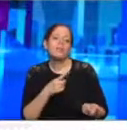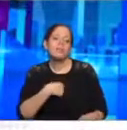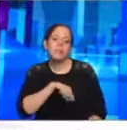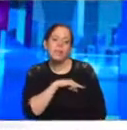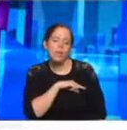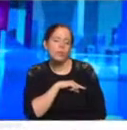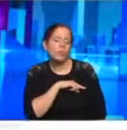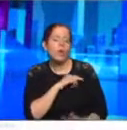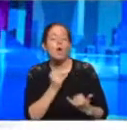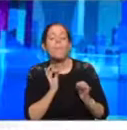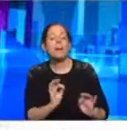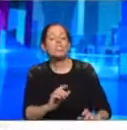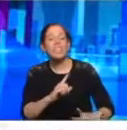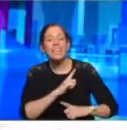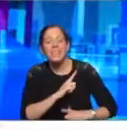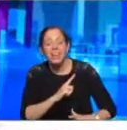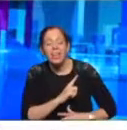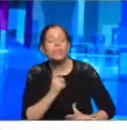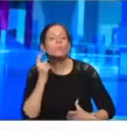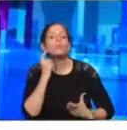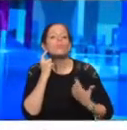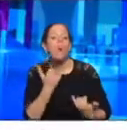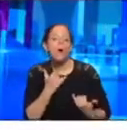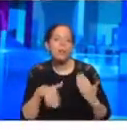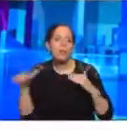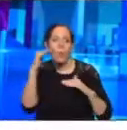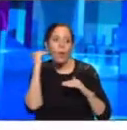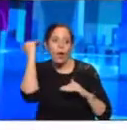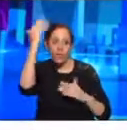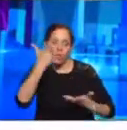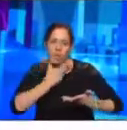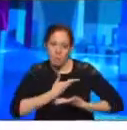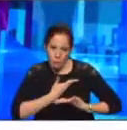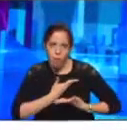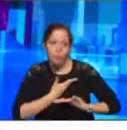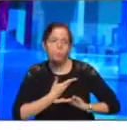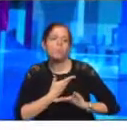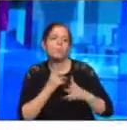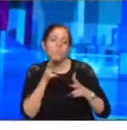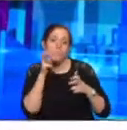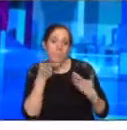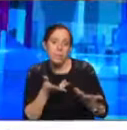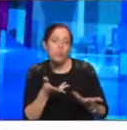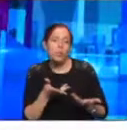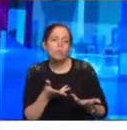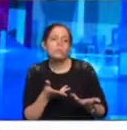היום ממש חיכינו לשמוע את הדירוג הגבוה שקיבלנו וציפינו.